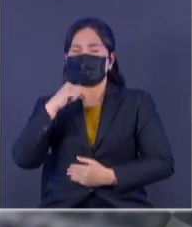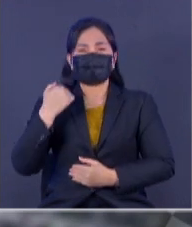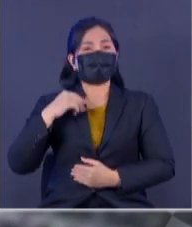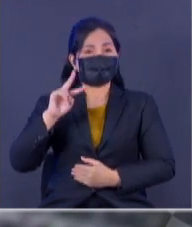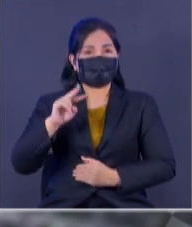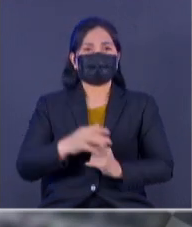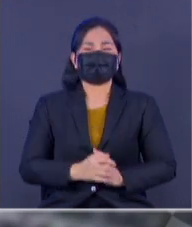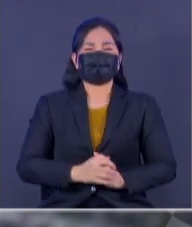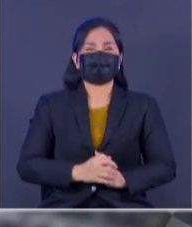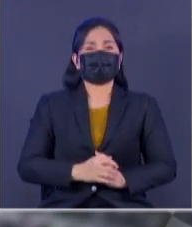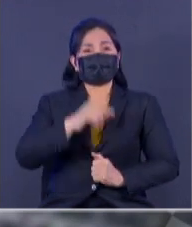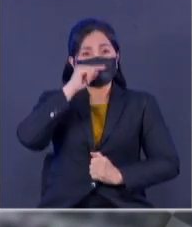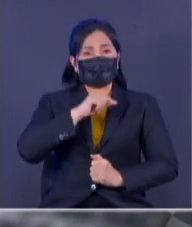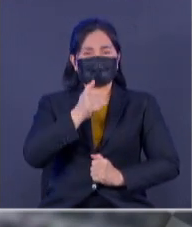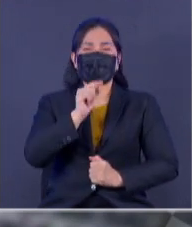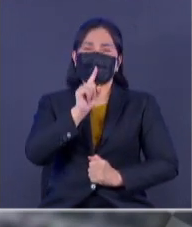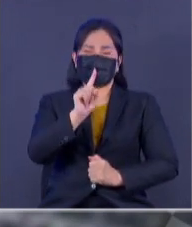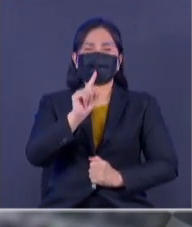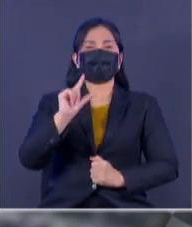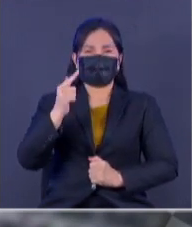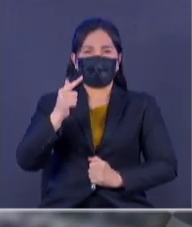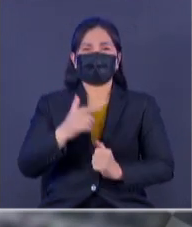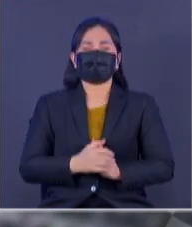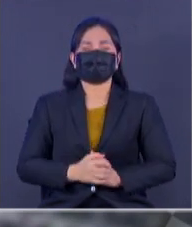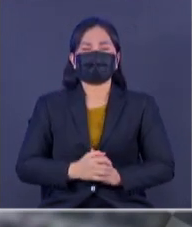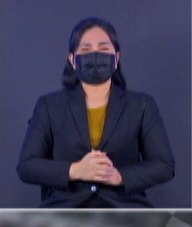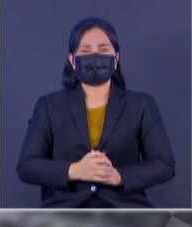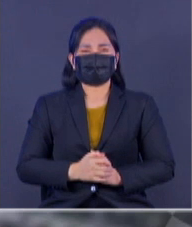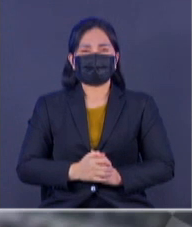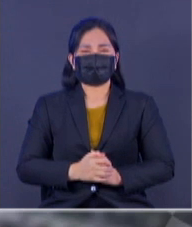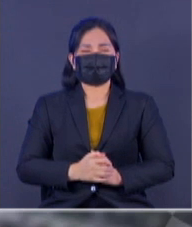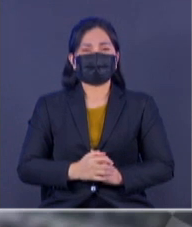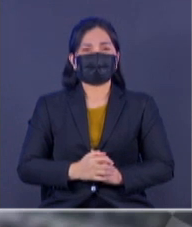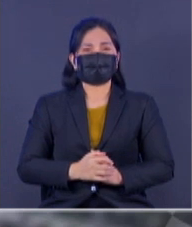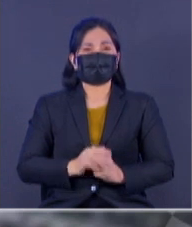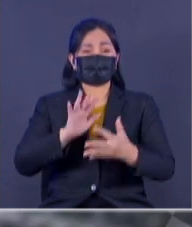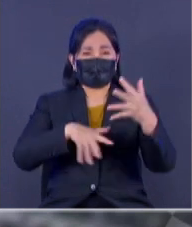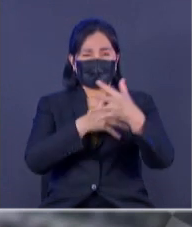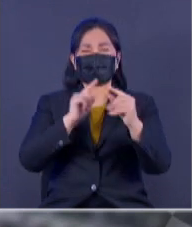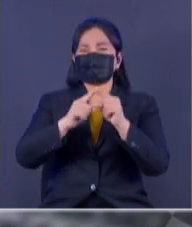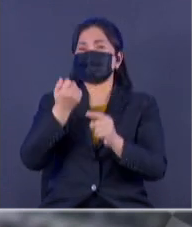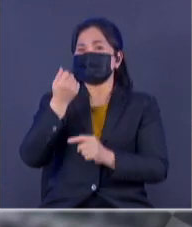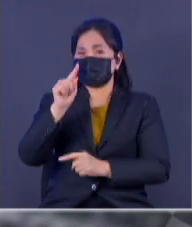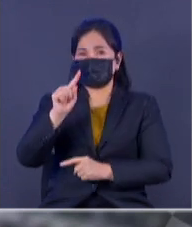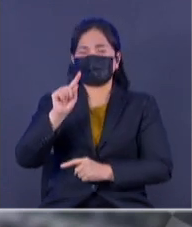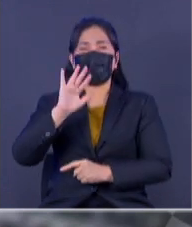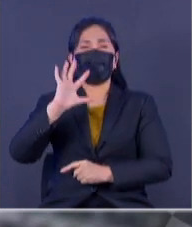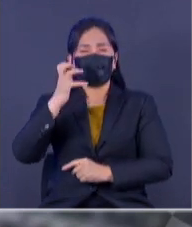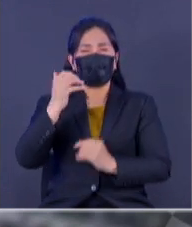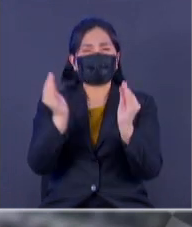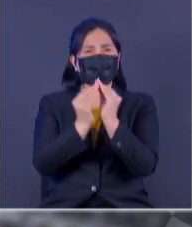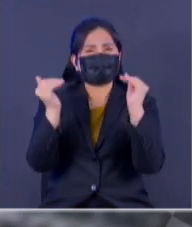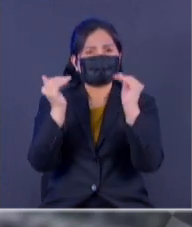และ2เหรียญทองแดงส่วนไทยเราก็เป็น1เหรียญทองจากน้องเทนนิสนะครับอยู่ในอันดับที่11ร่วม